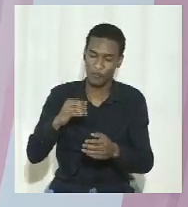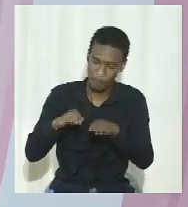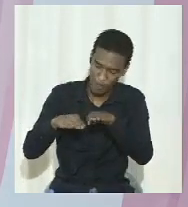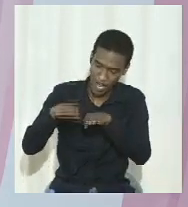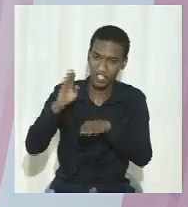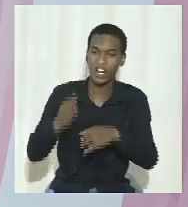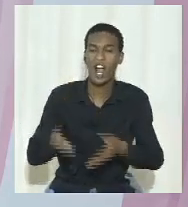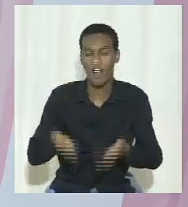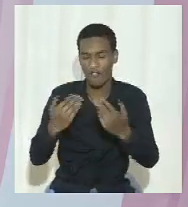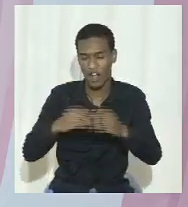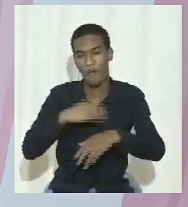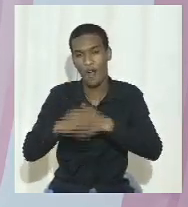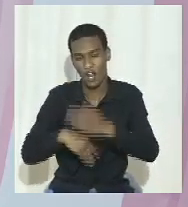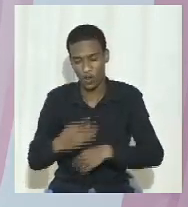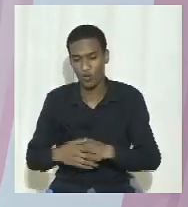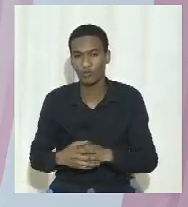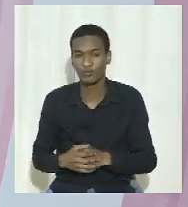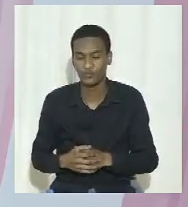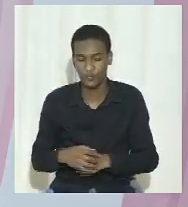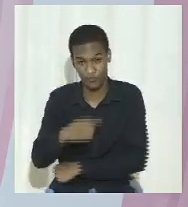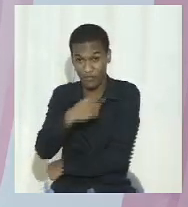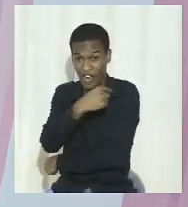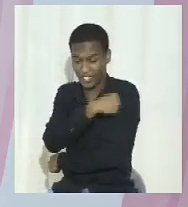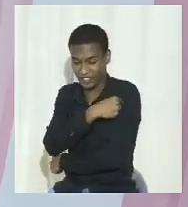ny ireo ilay manana